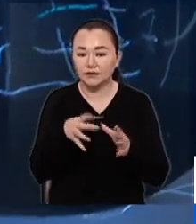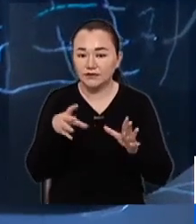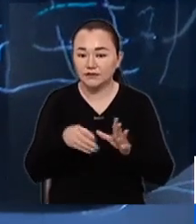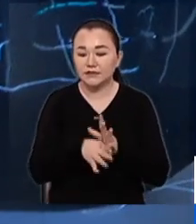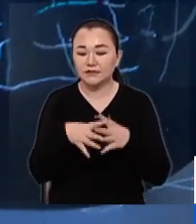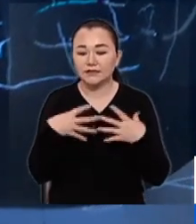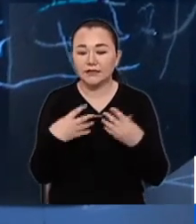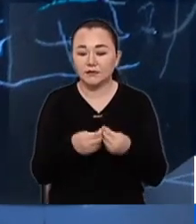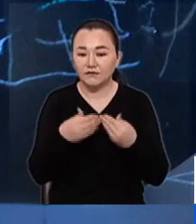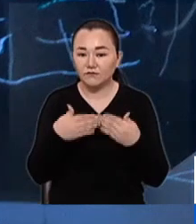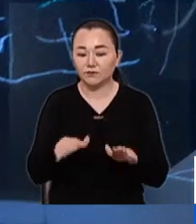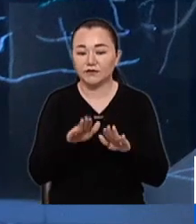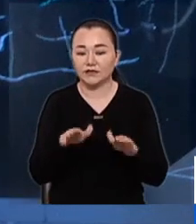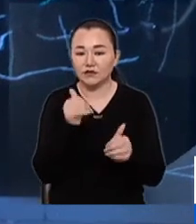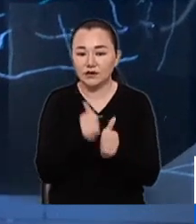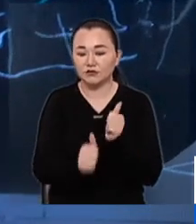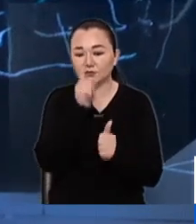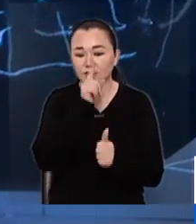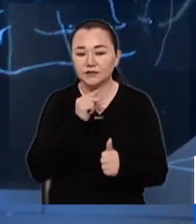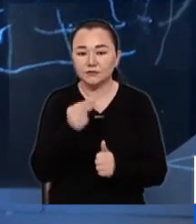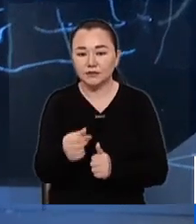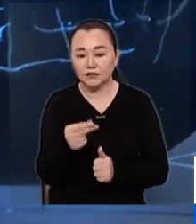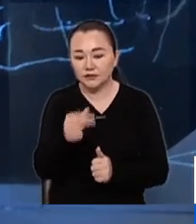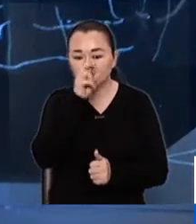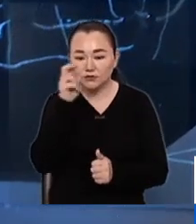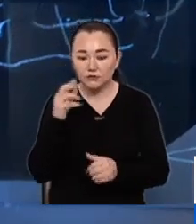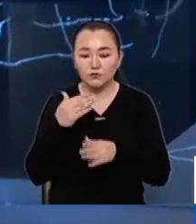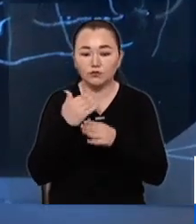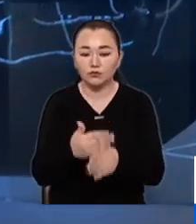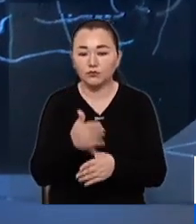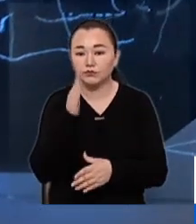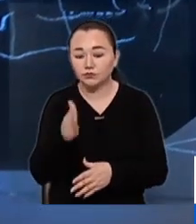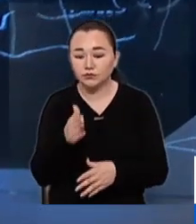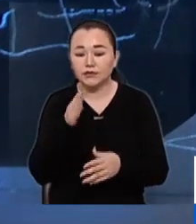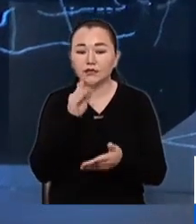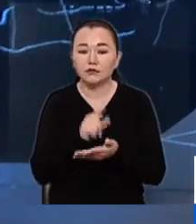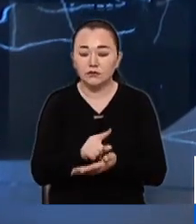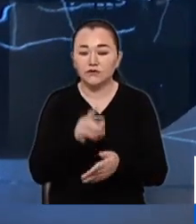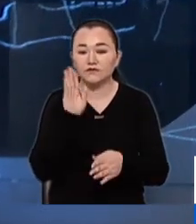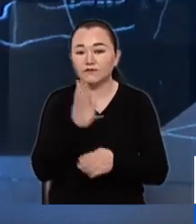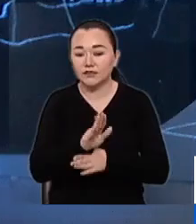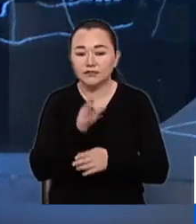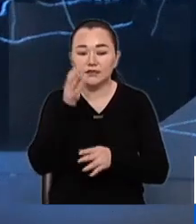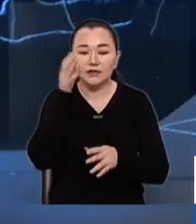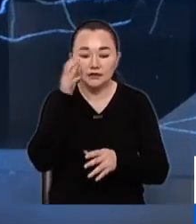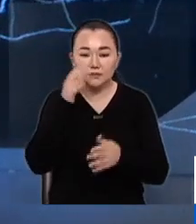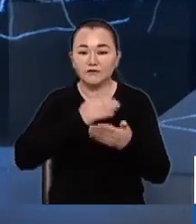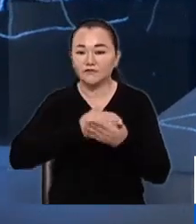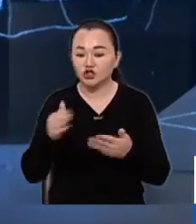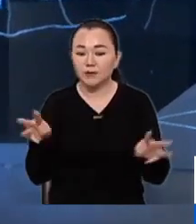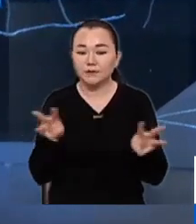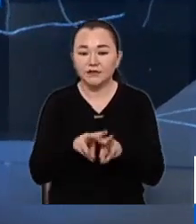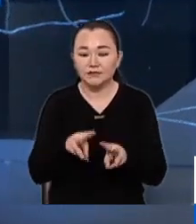отбасылардан шыққан балалардың ай сайынғы төлемақысын мемлекет субсидиялайтын болады. Тиісті қаулыны ғылым және жоғары білім